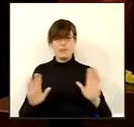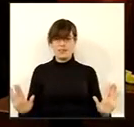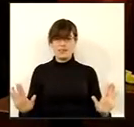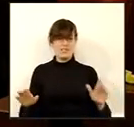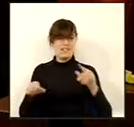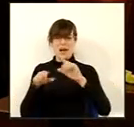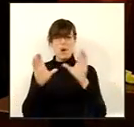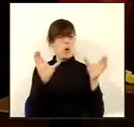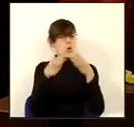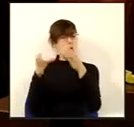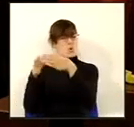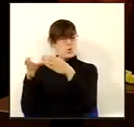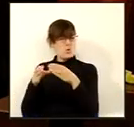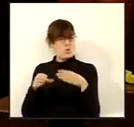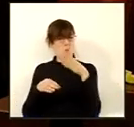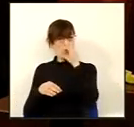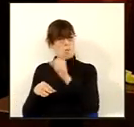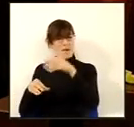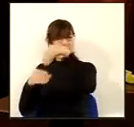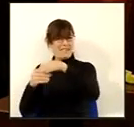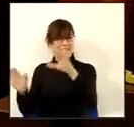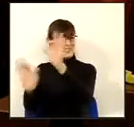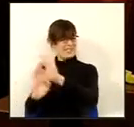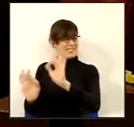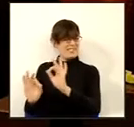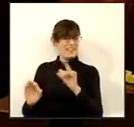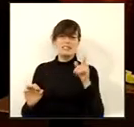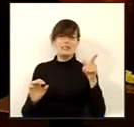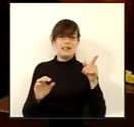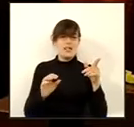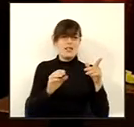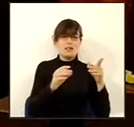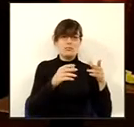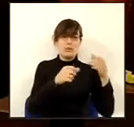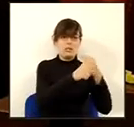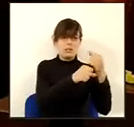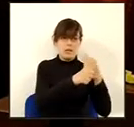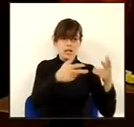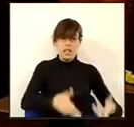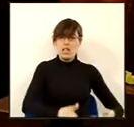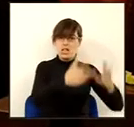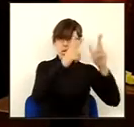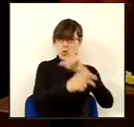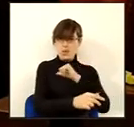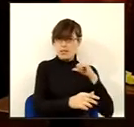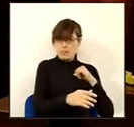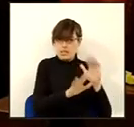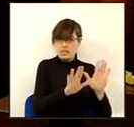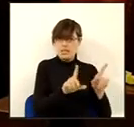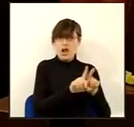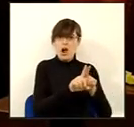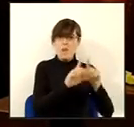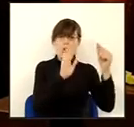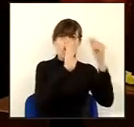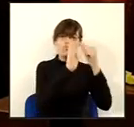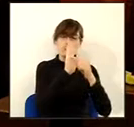govern municipal i, finalment, que sigui una persona que actuï amb objectivitat, llibertat de criteri i independència, tal com marca un dels